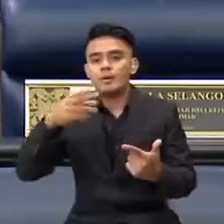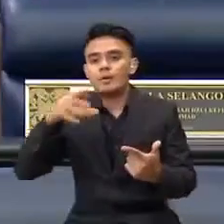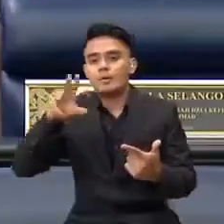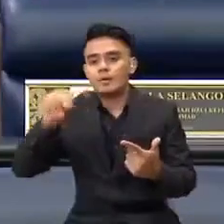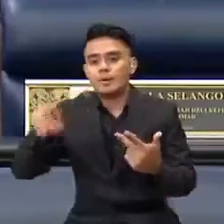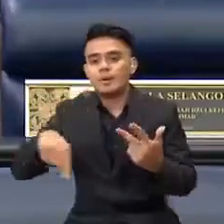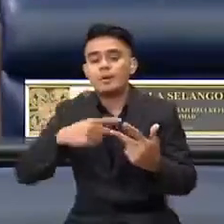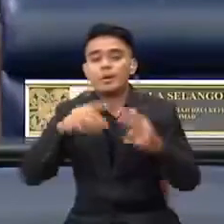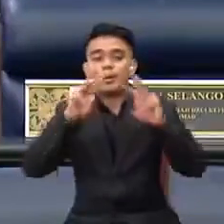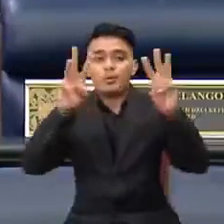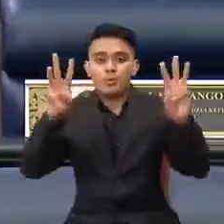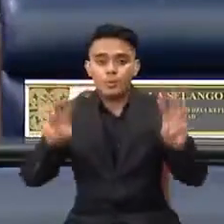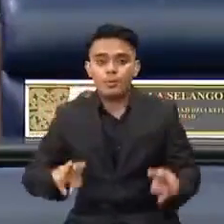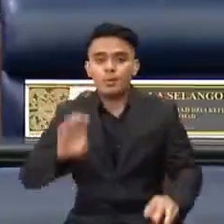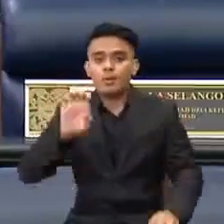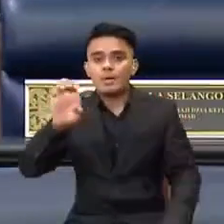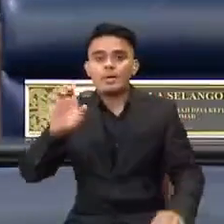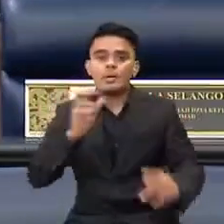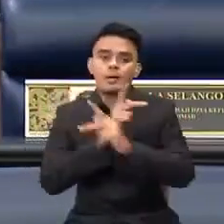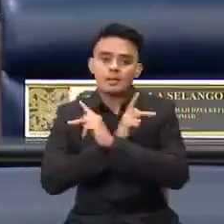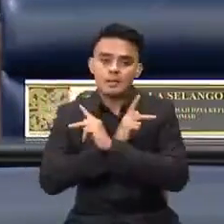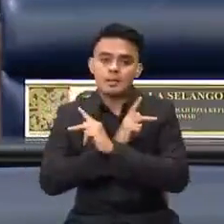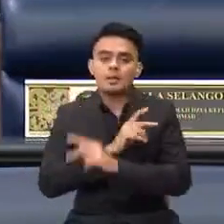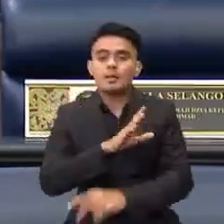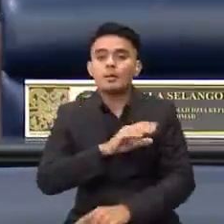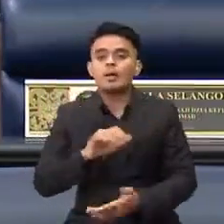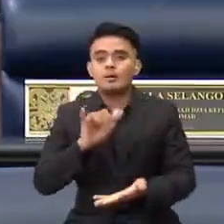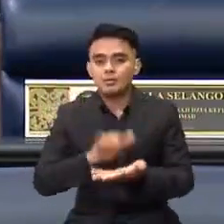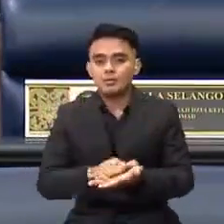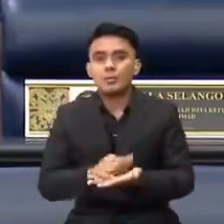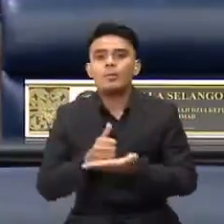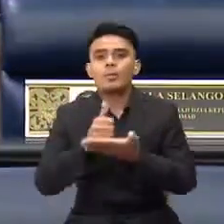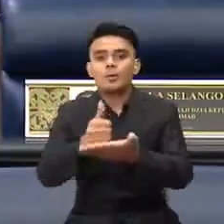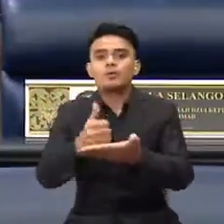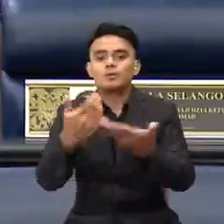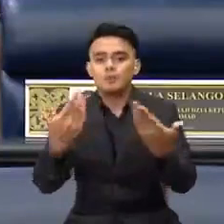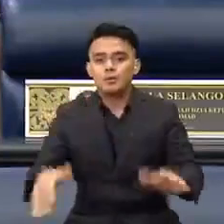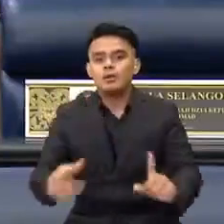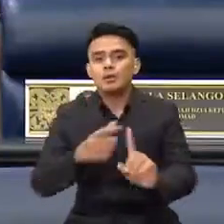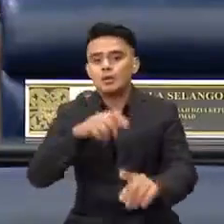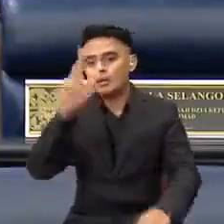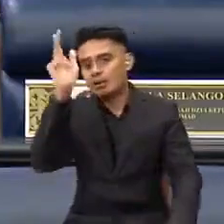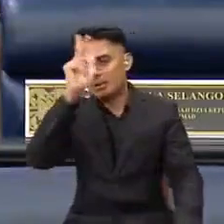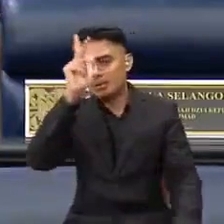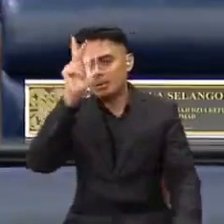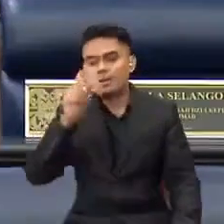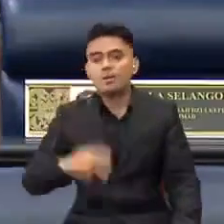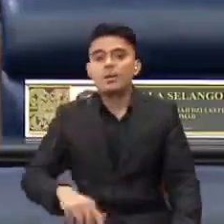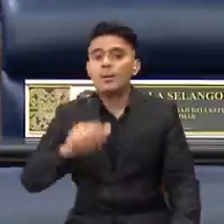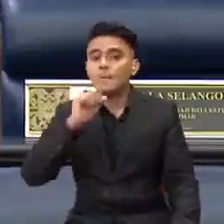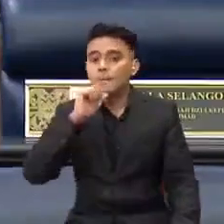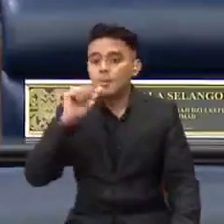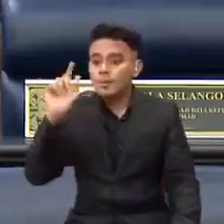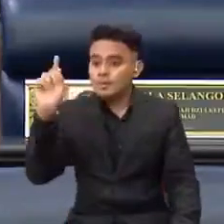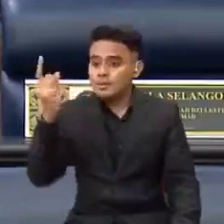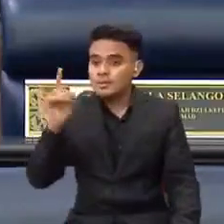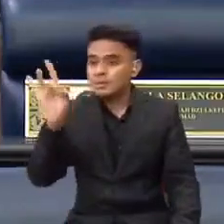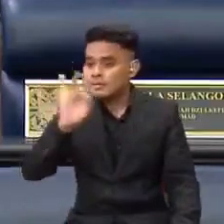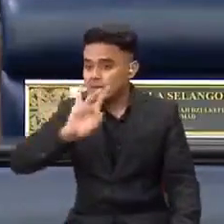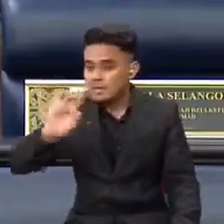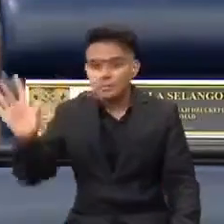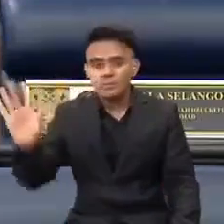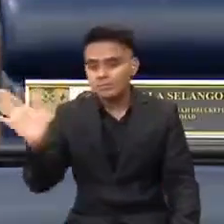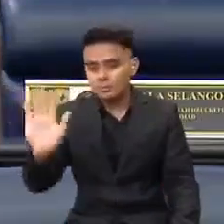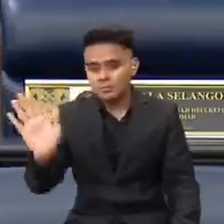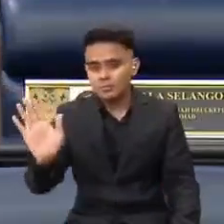Kasih. Ini adalah antara bantuan-bantuan yang diberi kerajaan, ya. Dia bukan hanya satu yang diberi, ya.